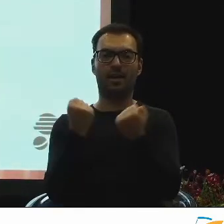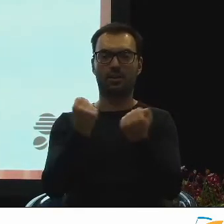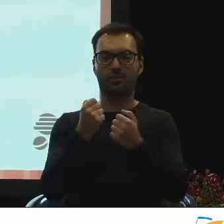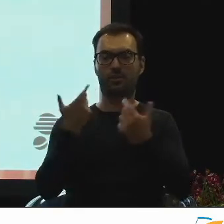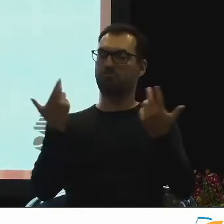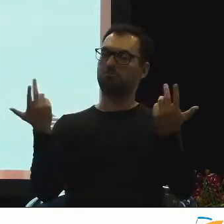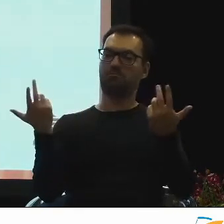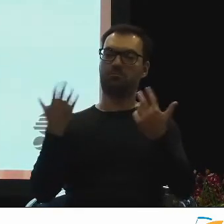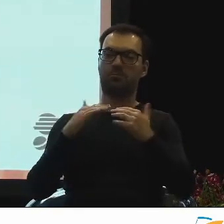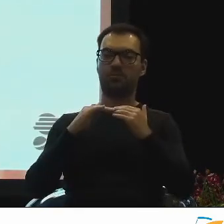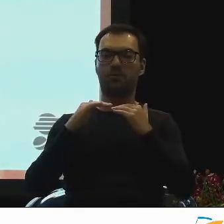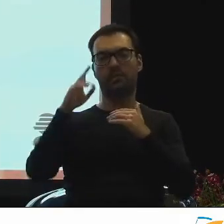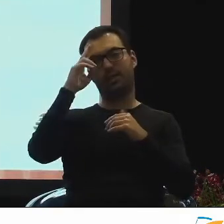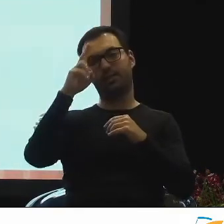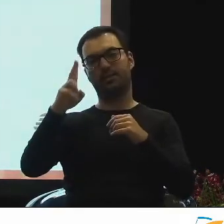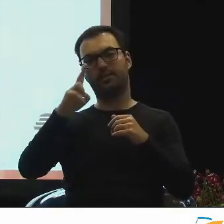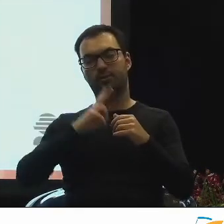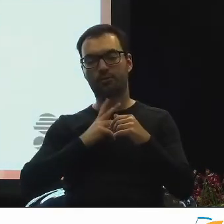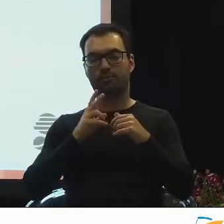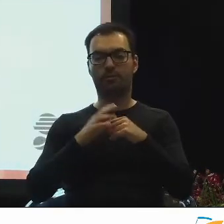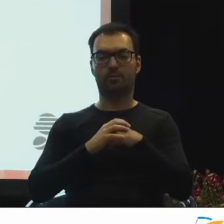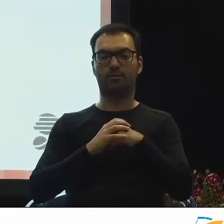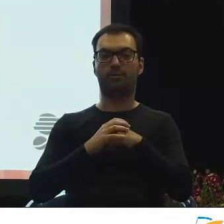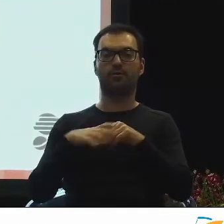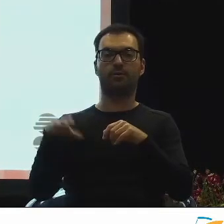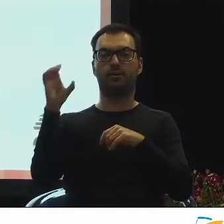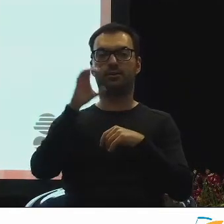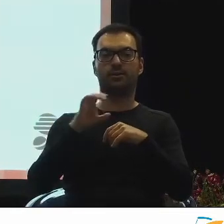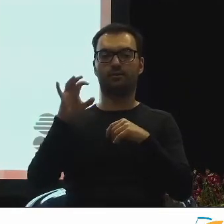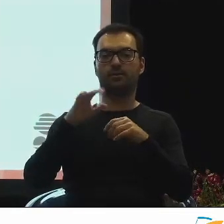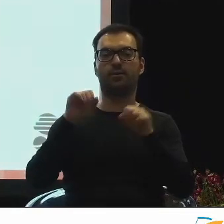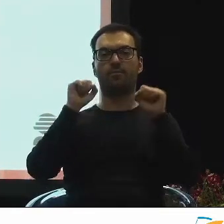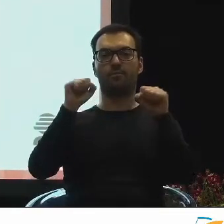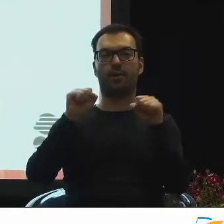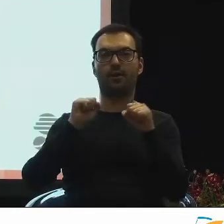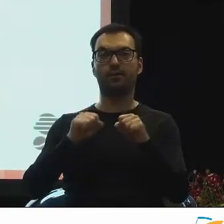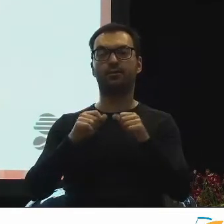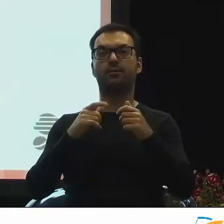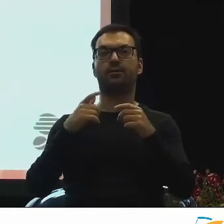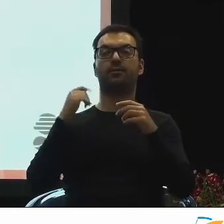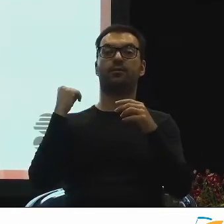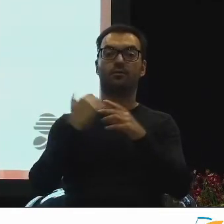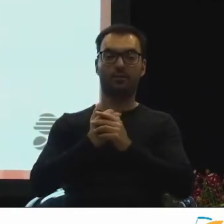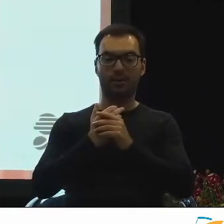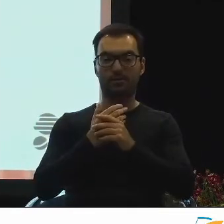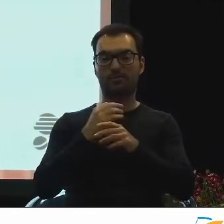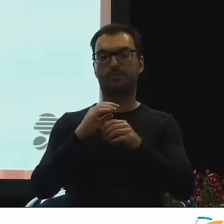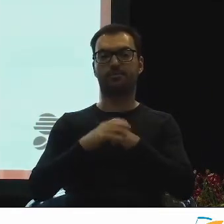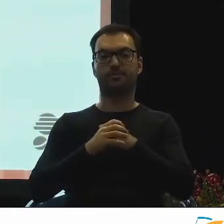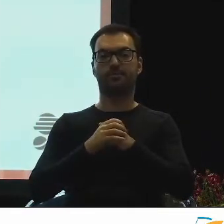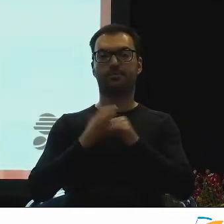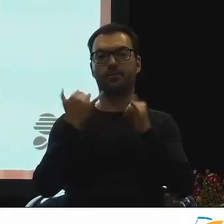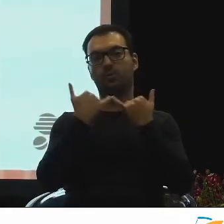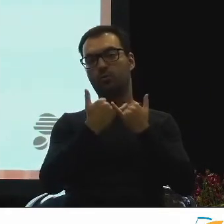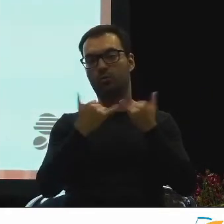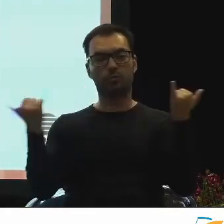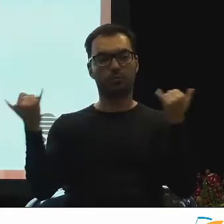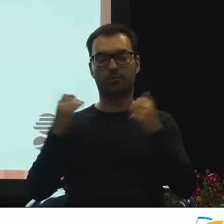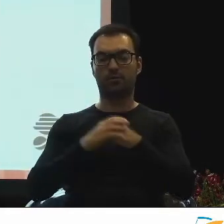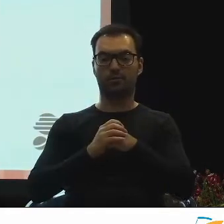na poziomie instytucji cyfrowych, banków, przedsiębiorstw,